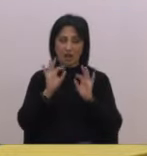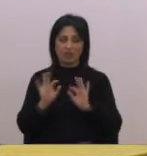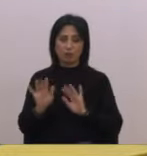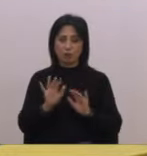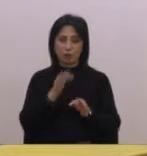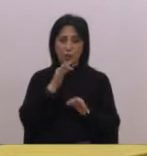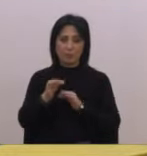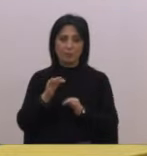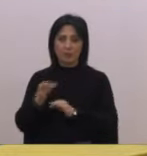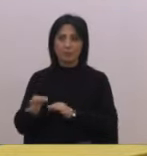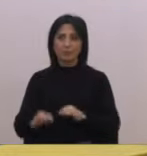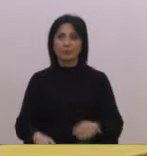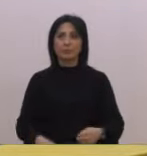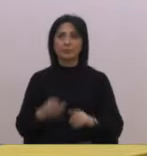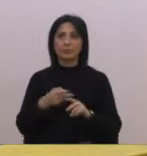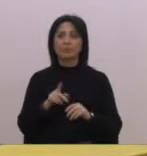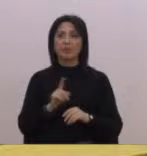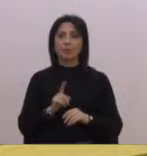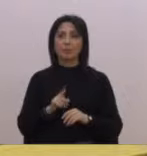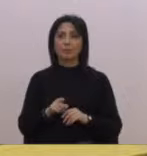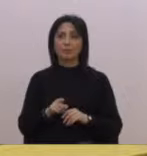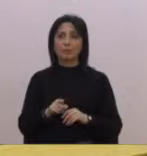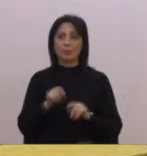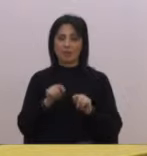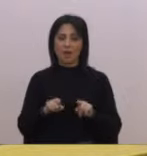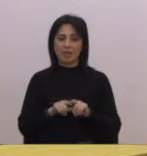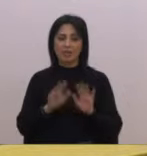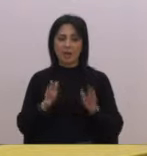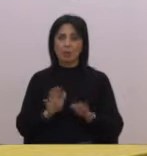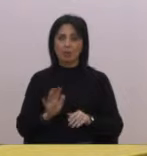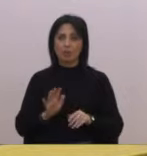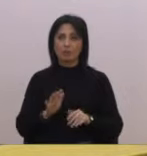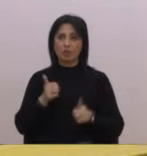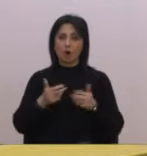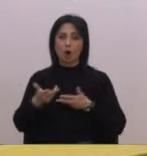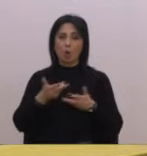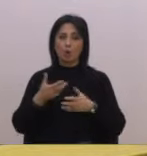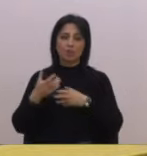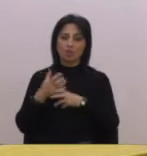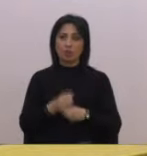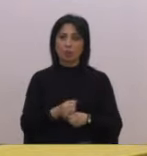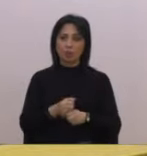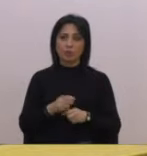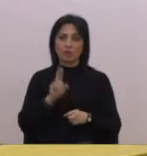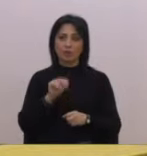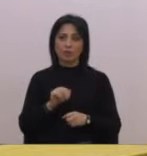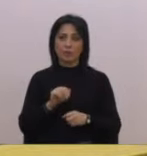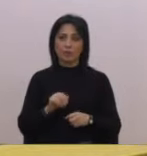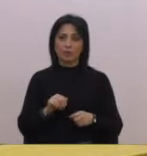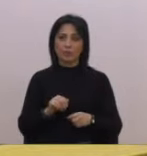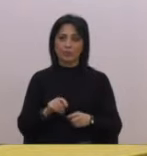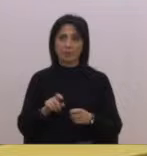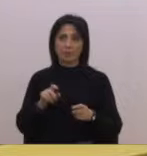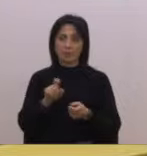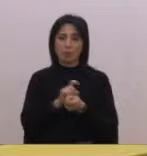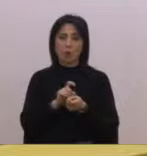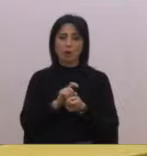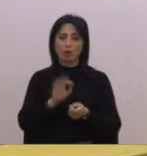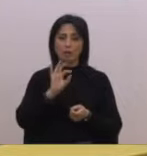ზომები მიღებული იმისთვის, რომ აქაც არ მოხდეს კონკურენციის შეზღუდვა და ბოროტად არ